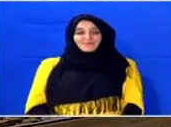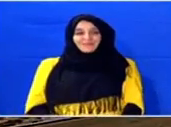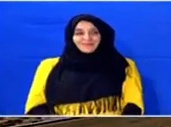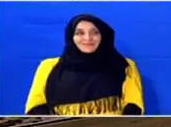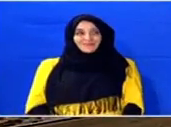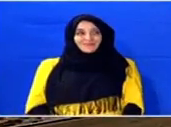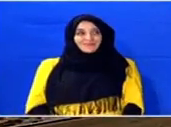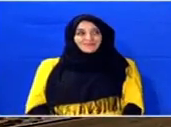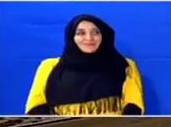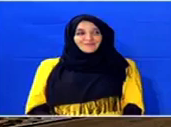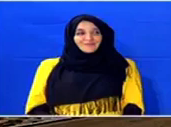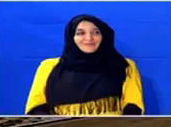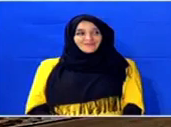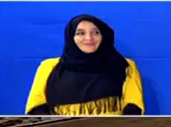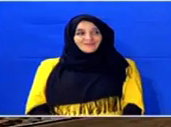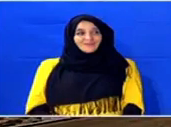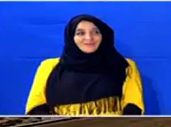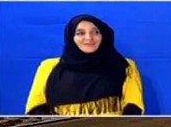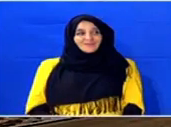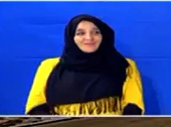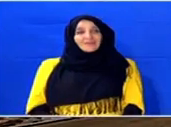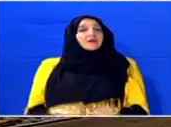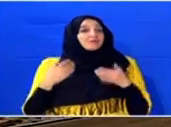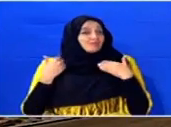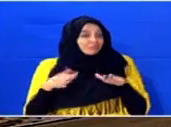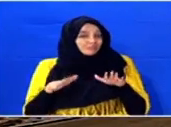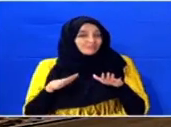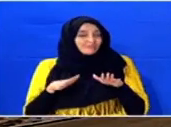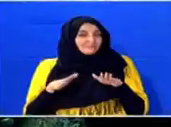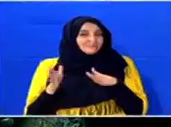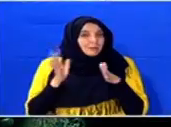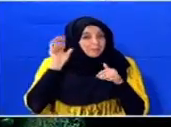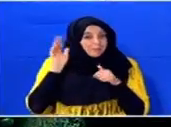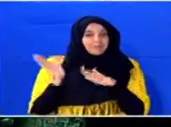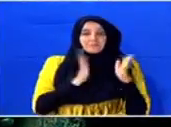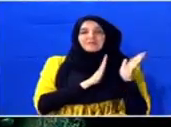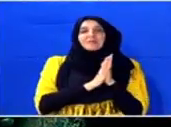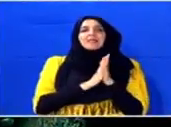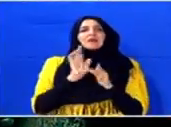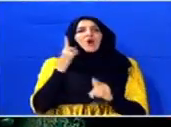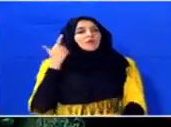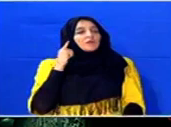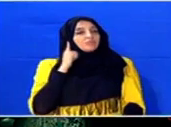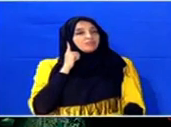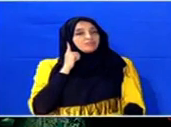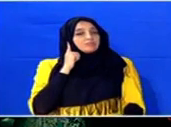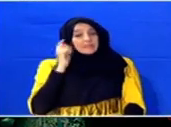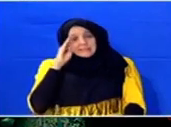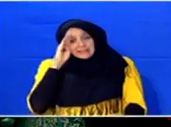شكرا محمد من تلمسان فيه اتصال السلام عليكم